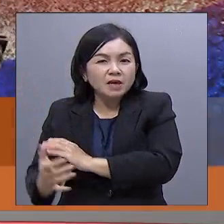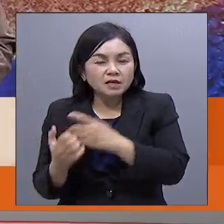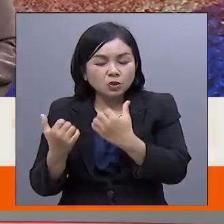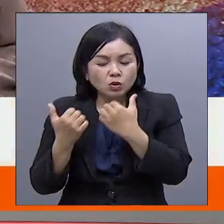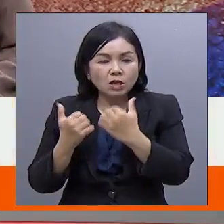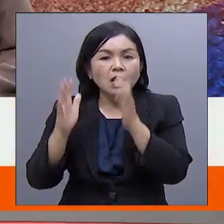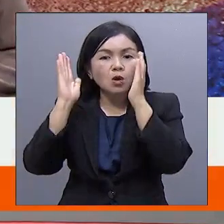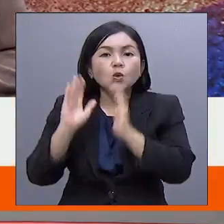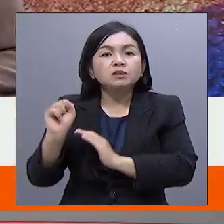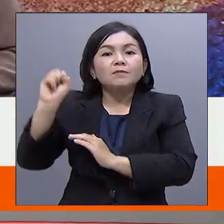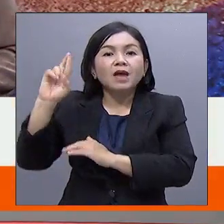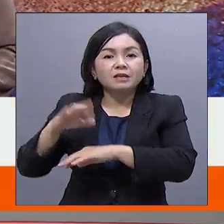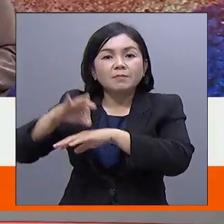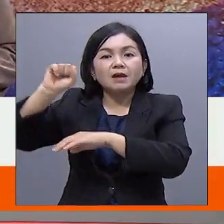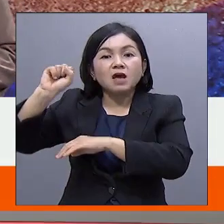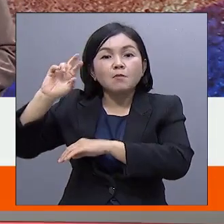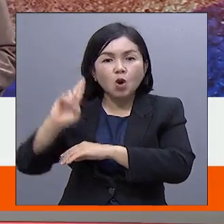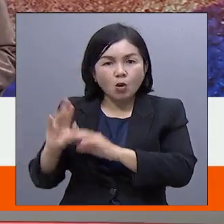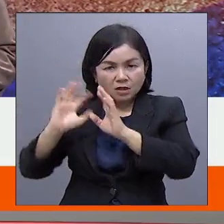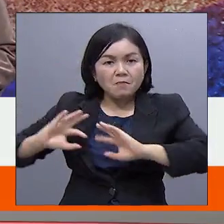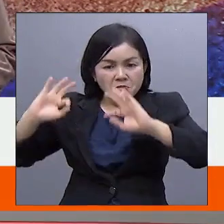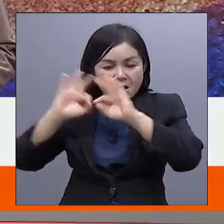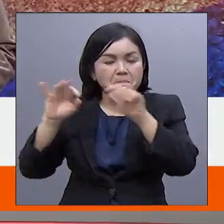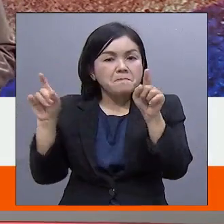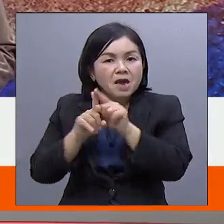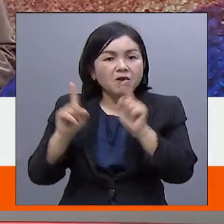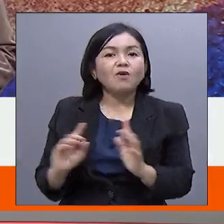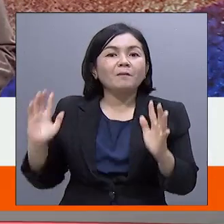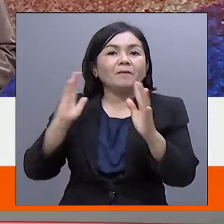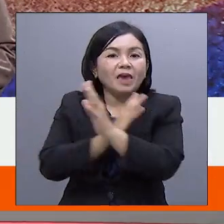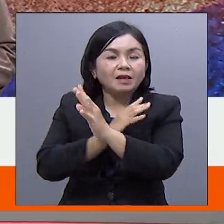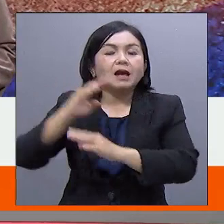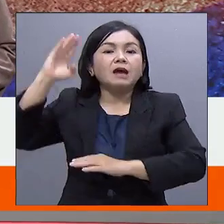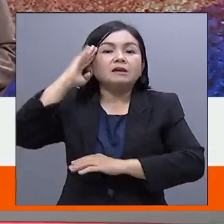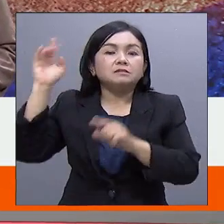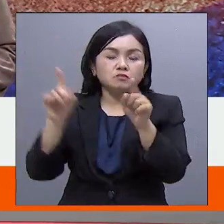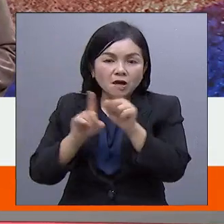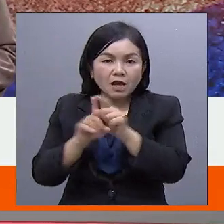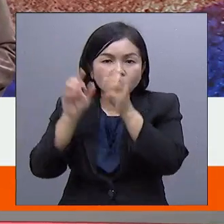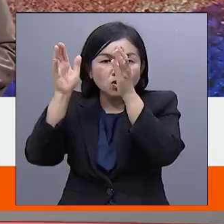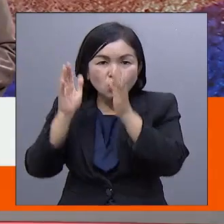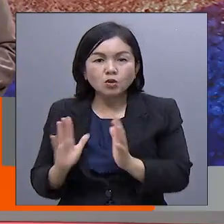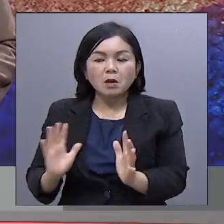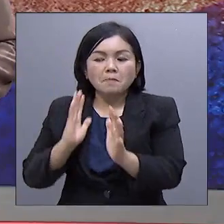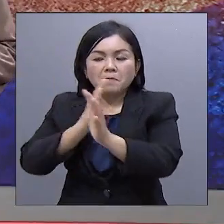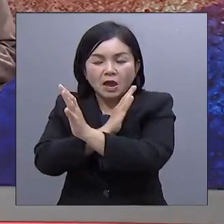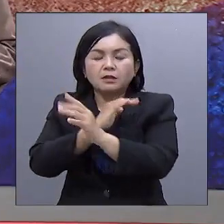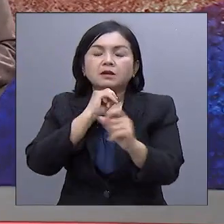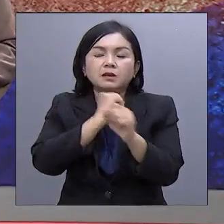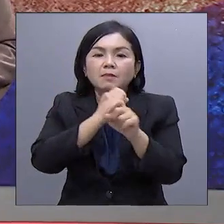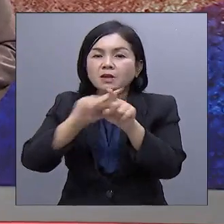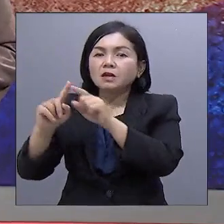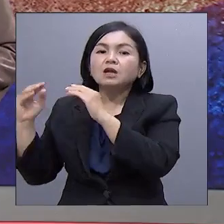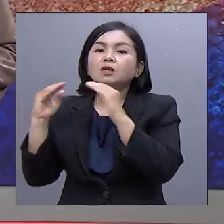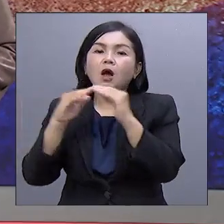กำลังคนสำรองของอิสราเอลนั้นถือว่ามีความสำคัญไม่แพ้ฐานประจำการค่ะทั้งในแง่ของจำนวนและความสามารถโดย